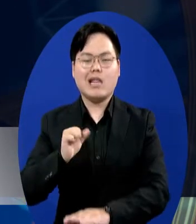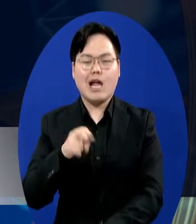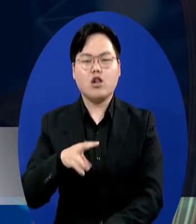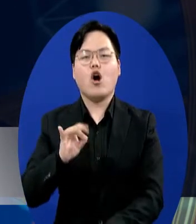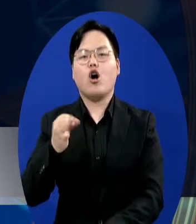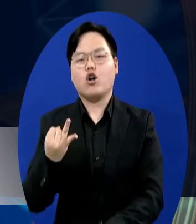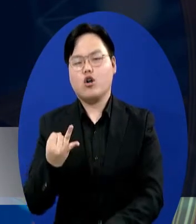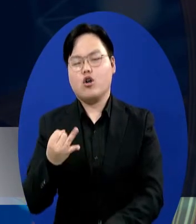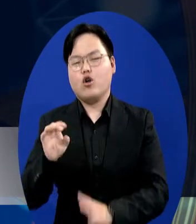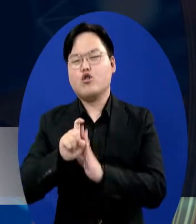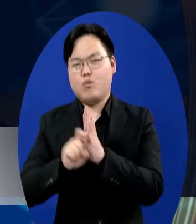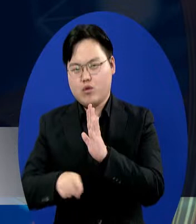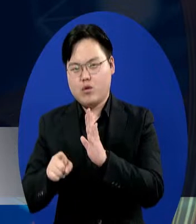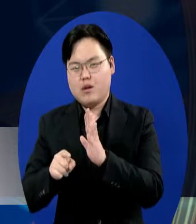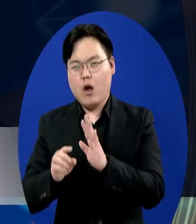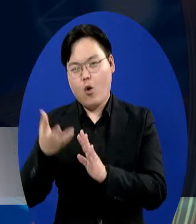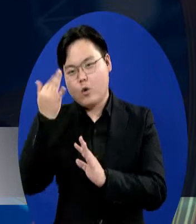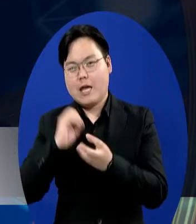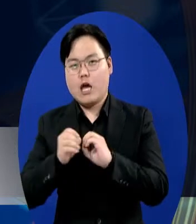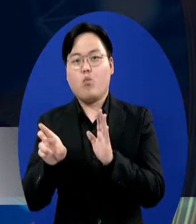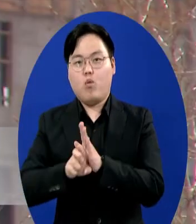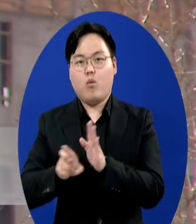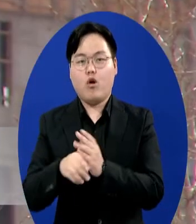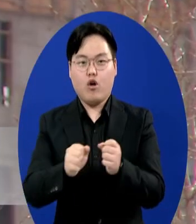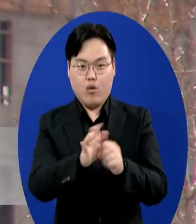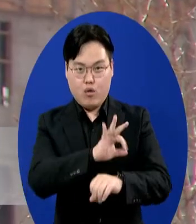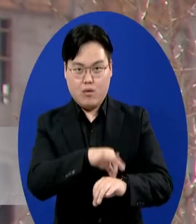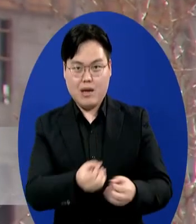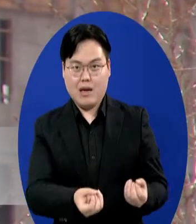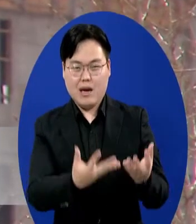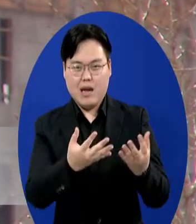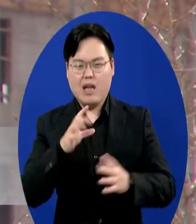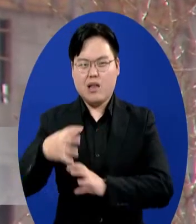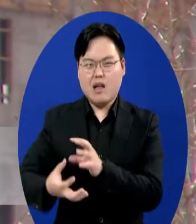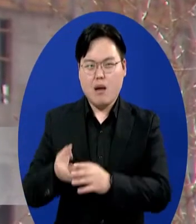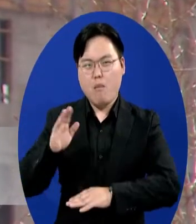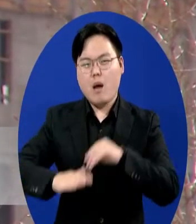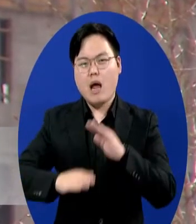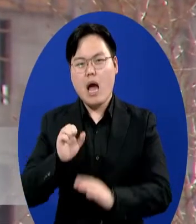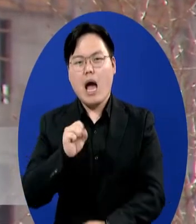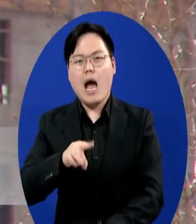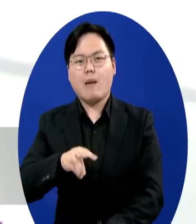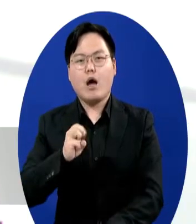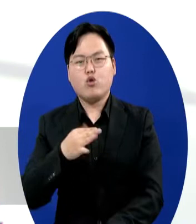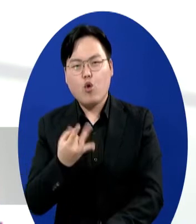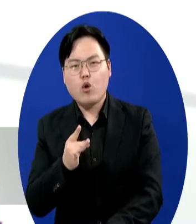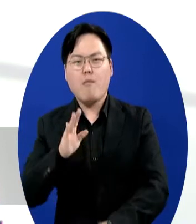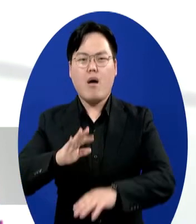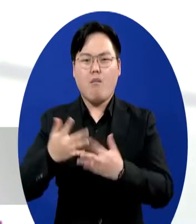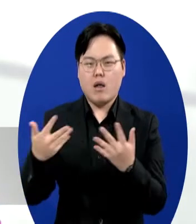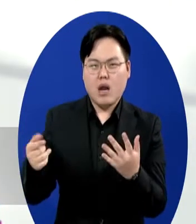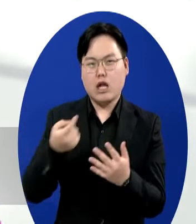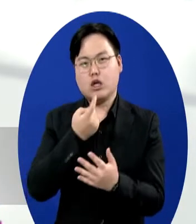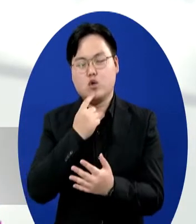ойрын хугацаанд хөдлөх боломжтой төсөл гэж харж байгаа юм аа. Цар тахал гарч дэлхийд дахинд барилгын гол түүхийд арматурын үн цойлсон энэ үед бид өөрсдөө